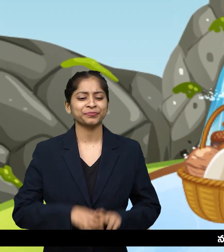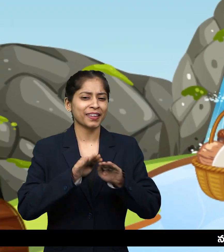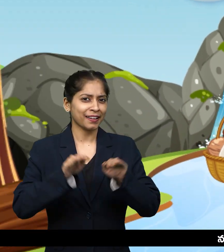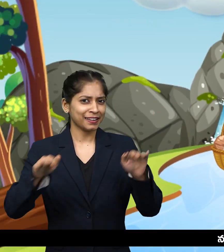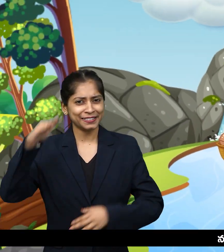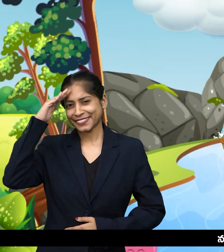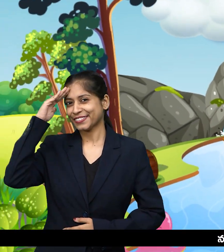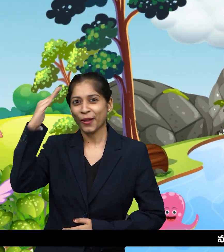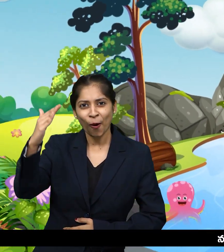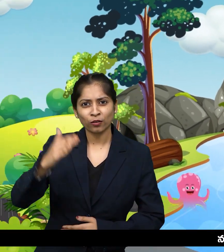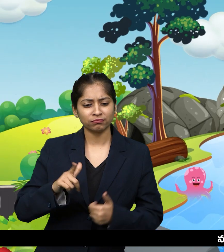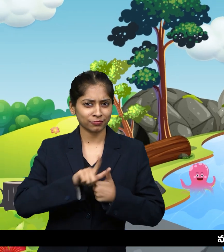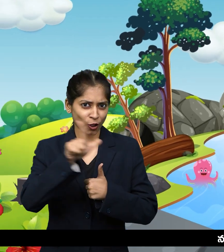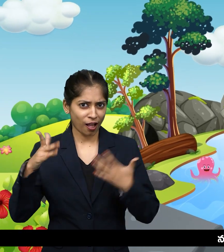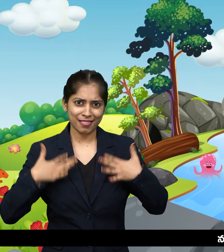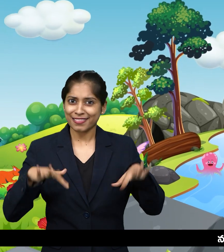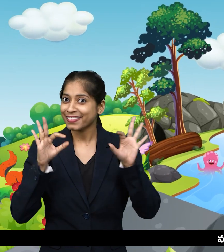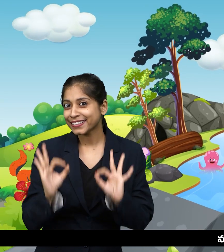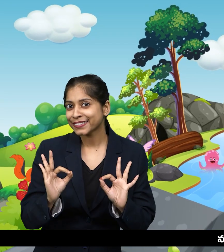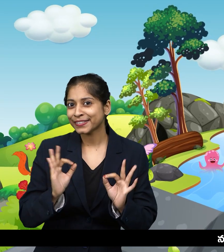నమస్తే పిల్లలు.